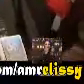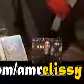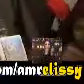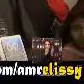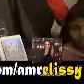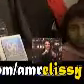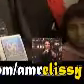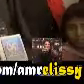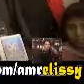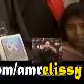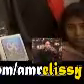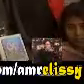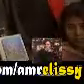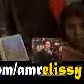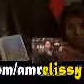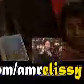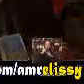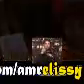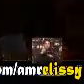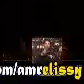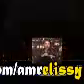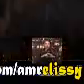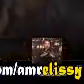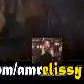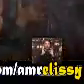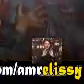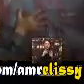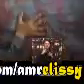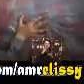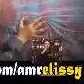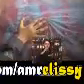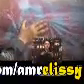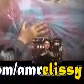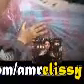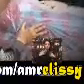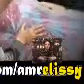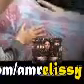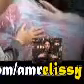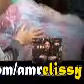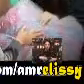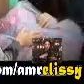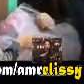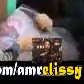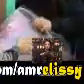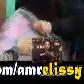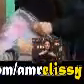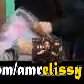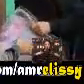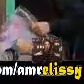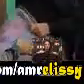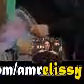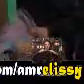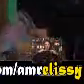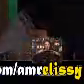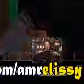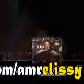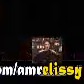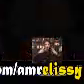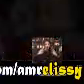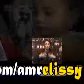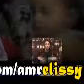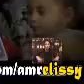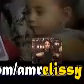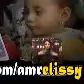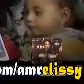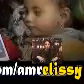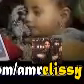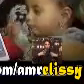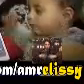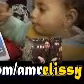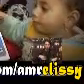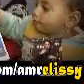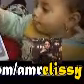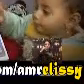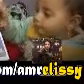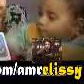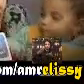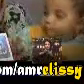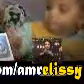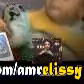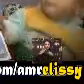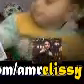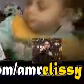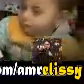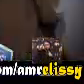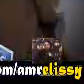حلمنا علمنا وبرنامج واحد من الناس على سلمنا البطانية وتشيرت للأولاد. خدت بطانية وهدوم من تراب اليهود من هنا